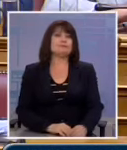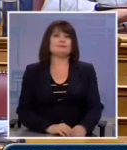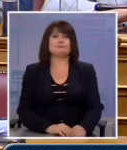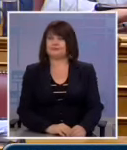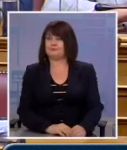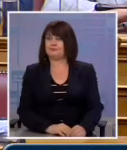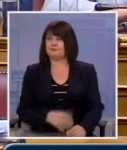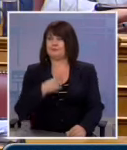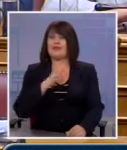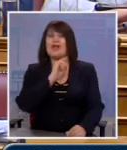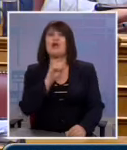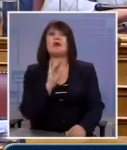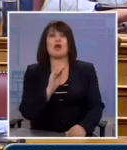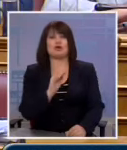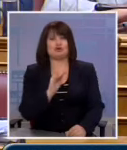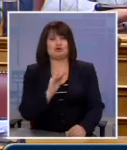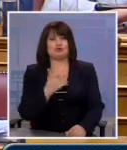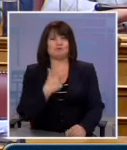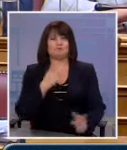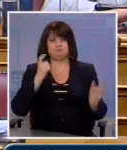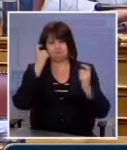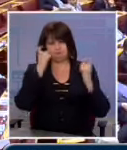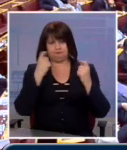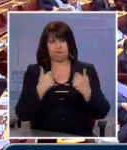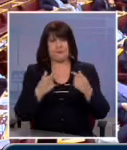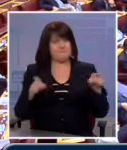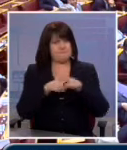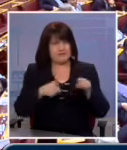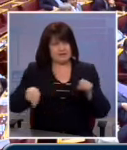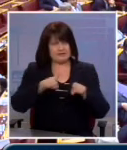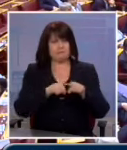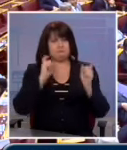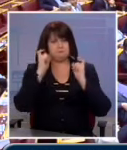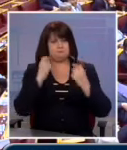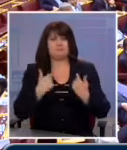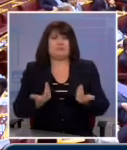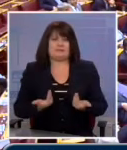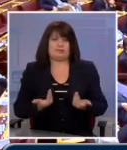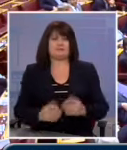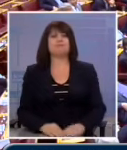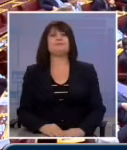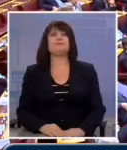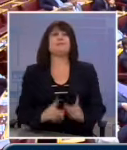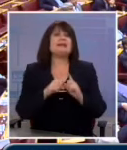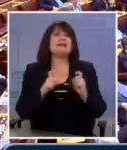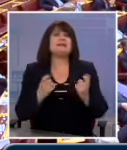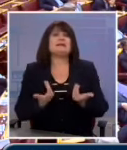Θέλω να ρωτήσω το εξής, να αναρωτηθώ, κύριε συνάδελφοι, μαζί σας. Τι είναι αυτό το